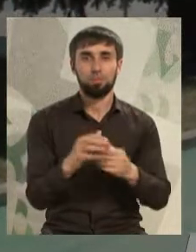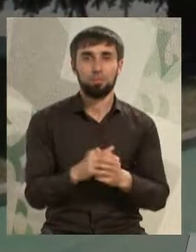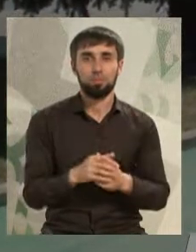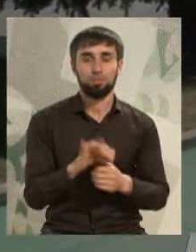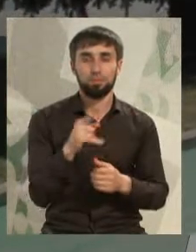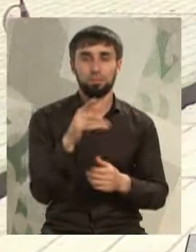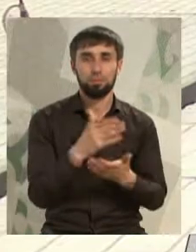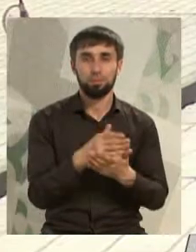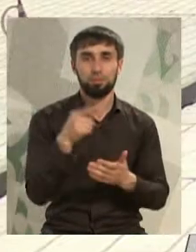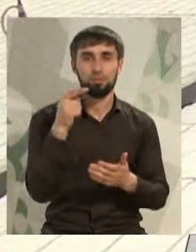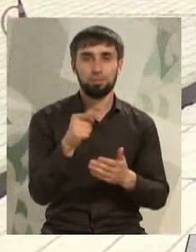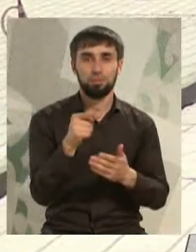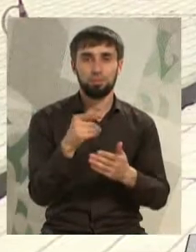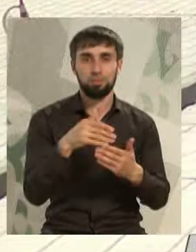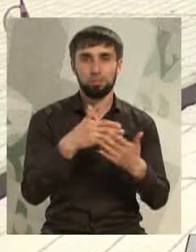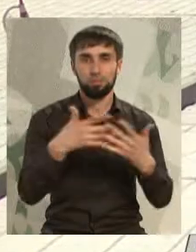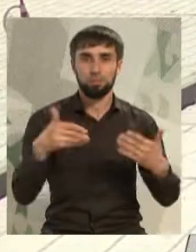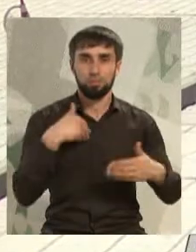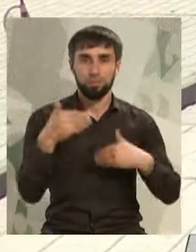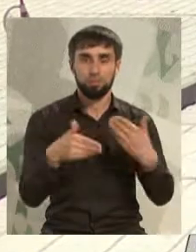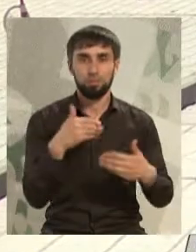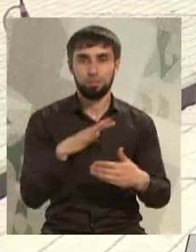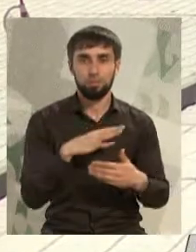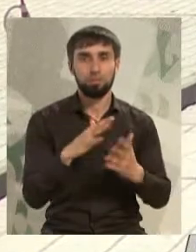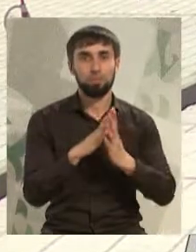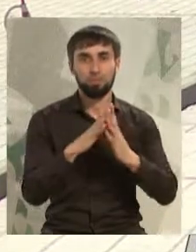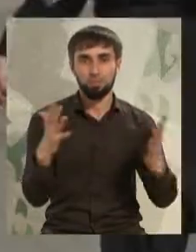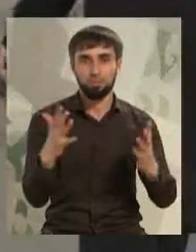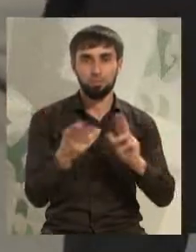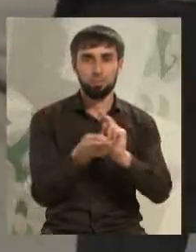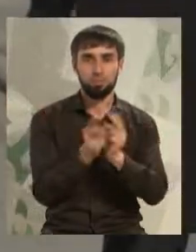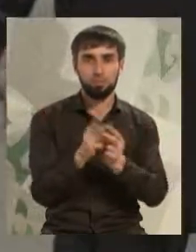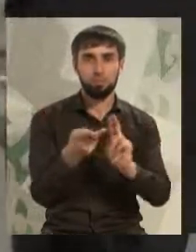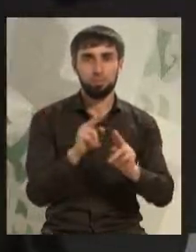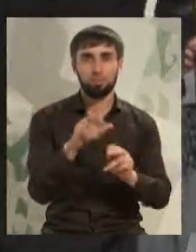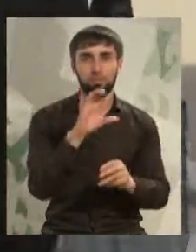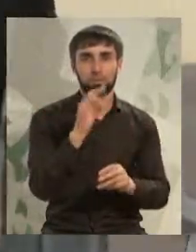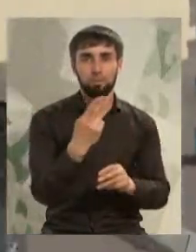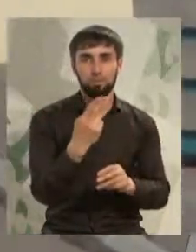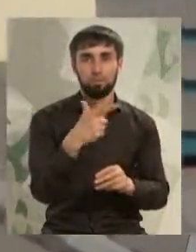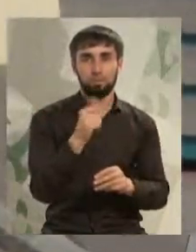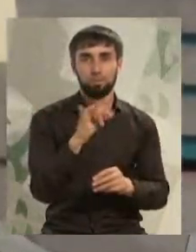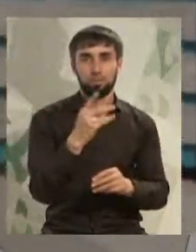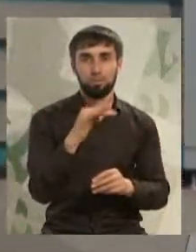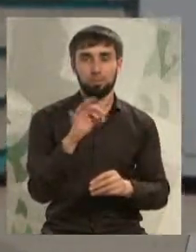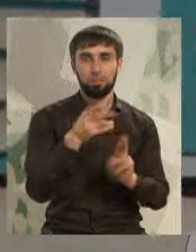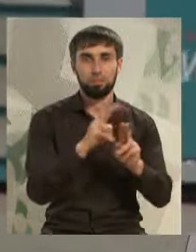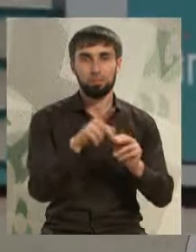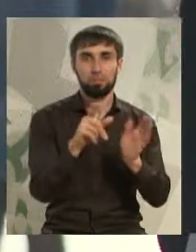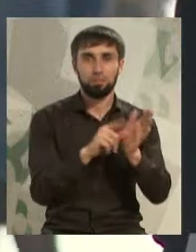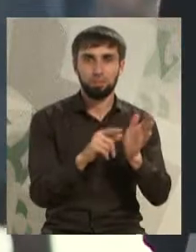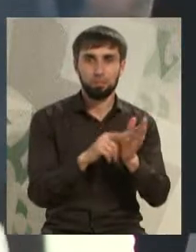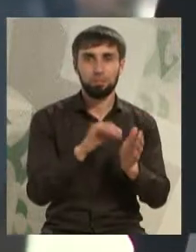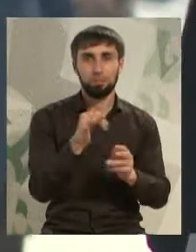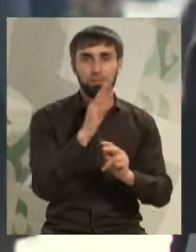поступивших предложений. Большинство предложенных изменений касается социальных гарантий. Это пенсии, поддержка семьи и детства, уровень минимальной